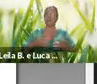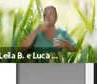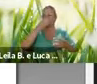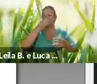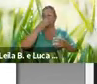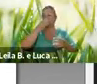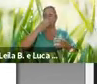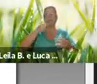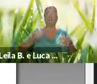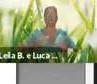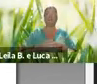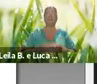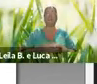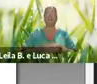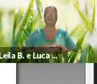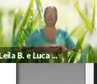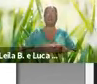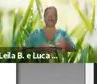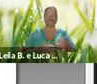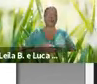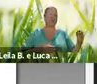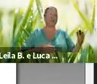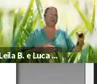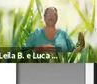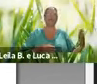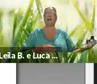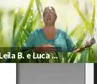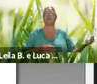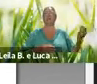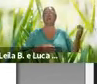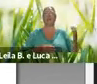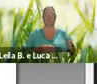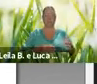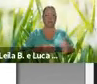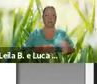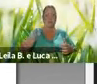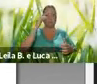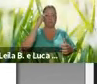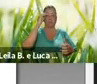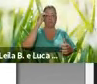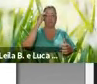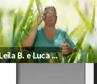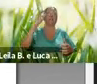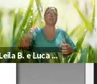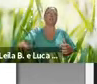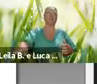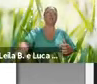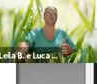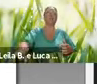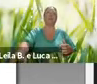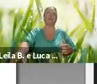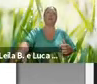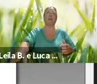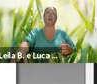di ognuno di noi. Então, la medianità è ogni caso è un caso.